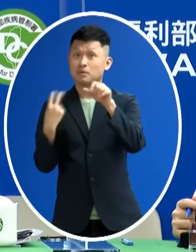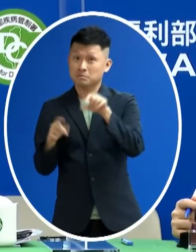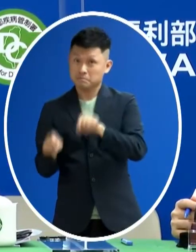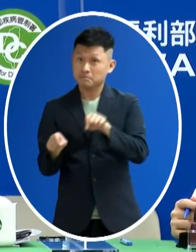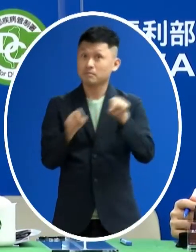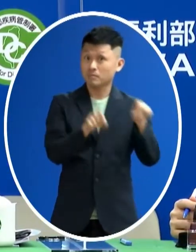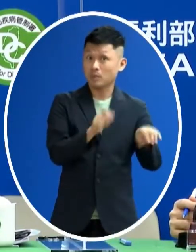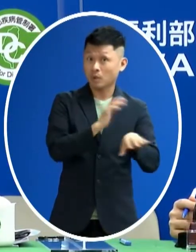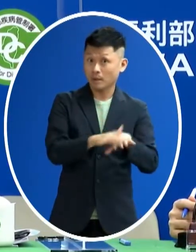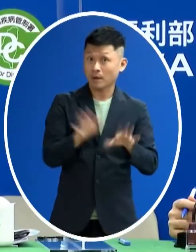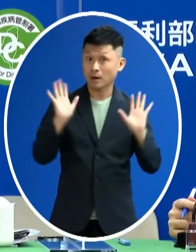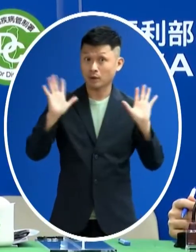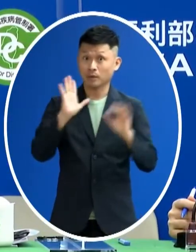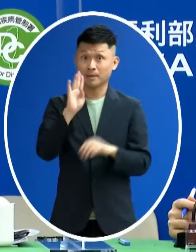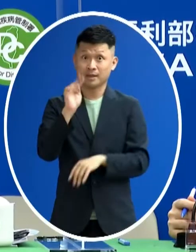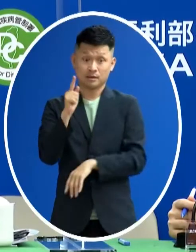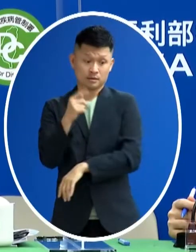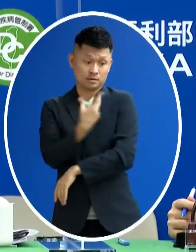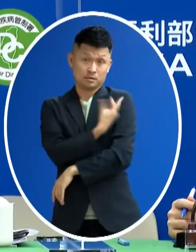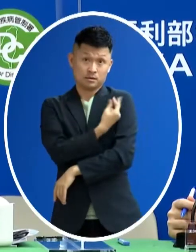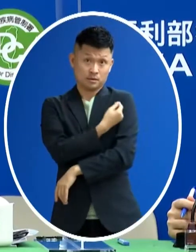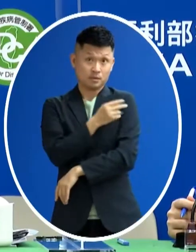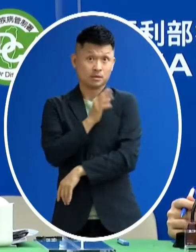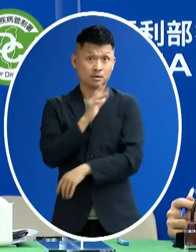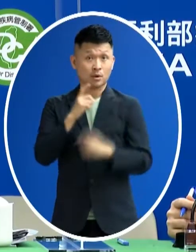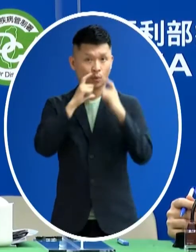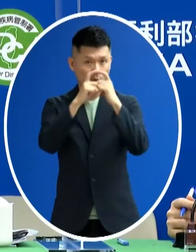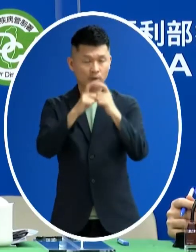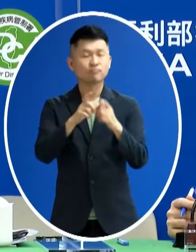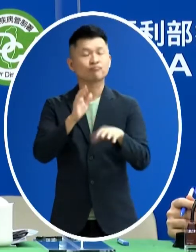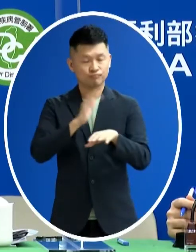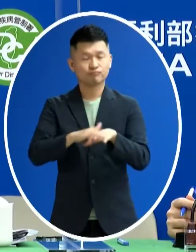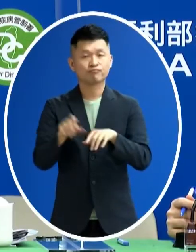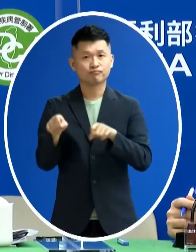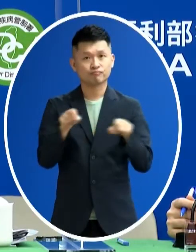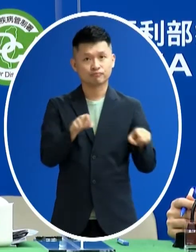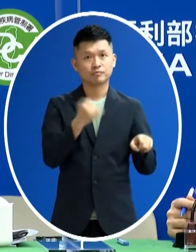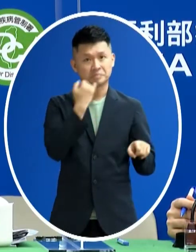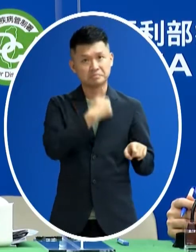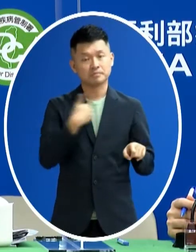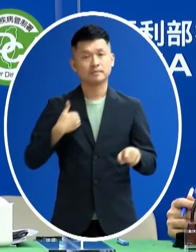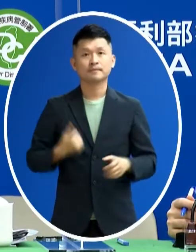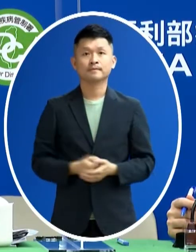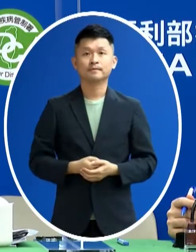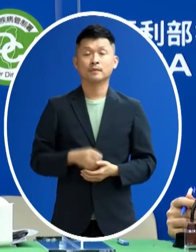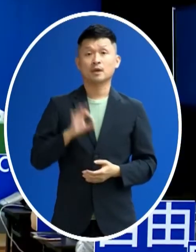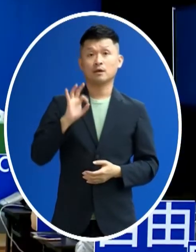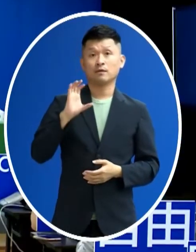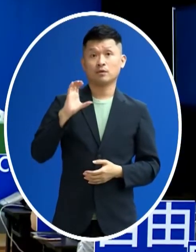的 BNT。 很有可能。 谢谢。 好 ，focus 哈。